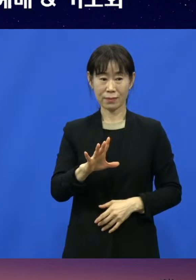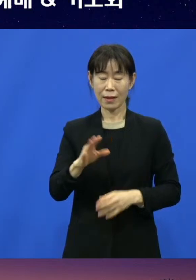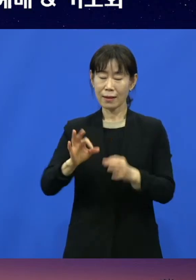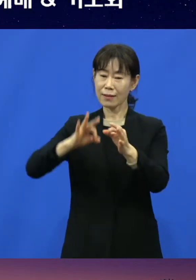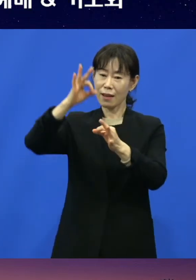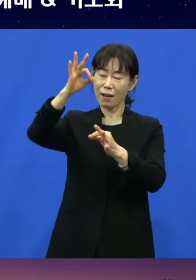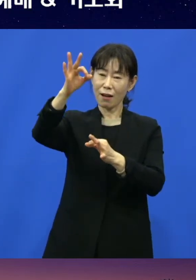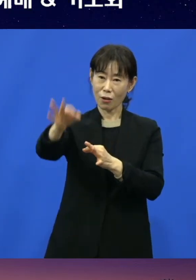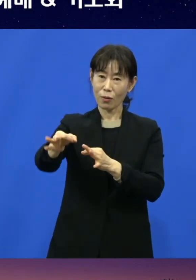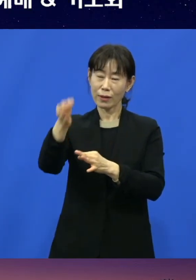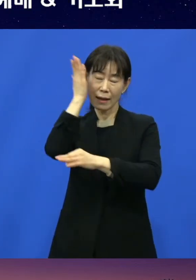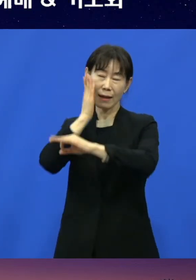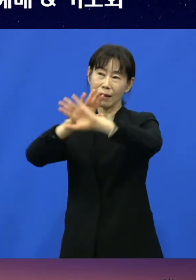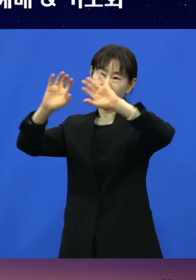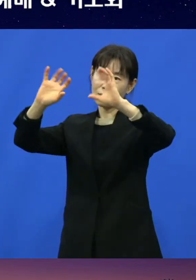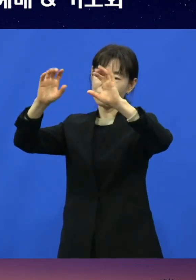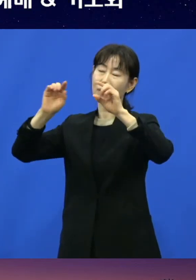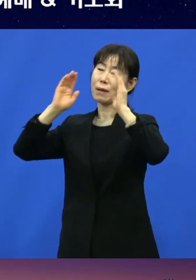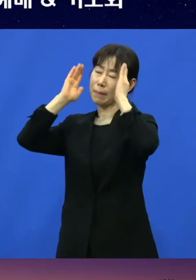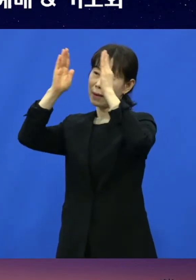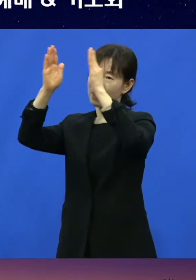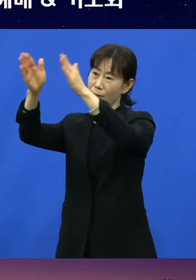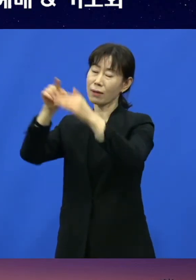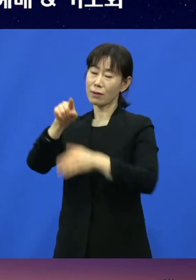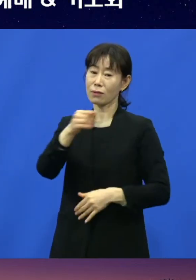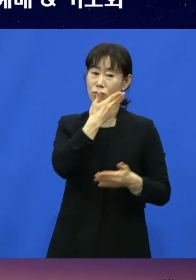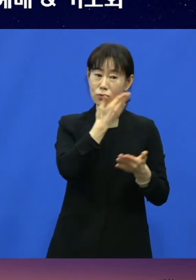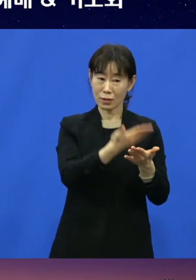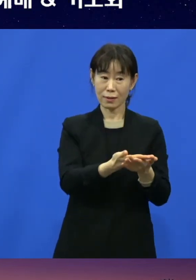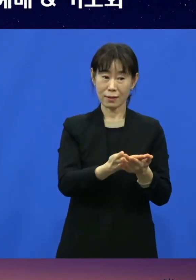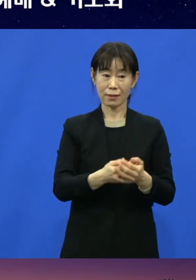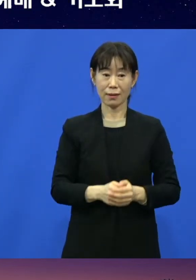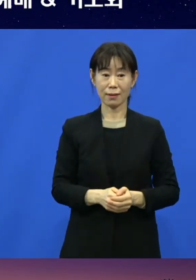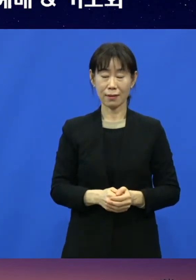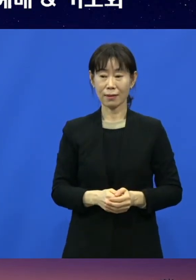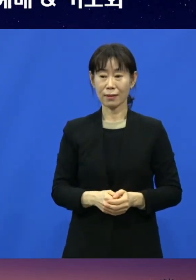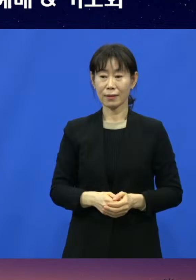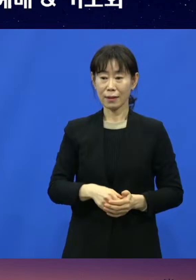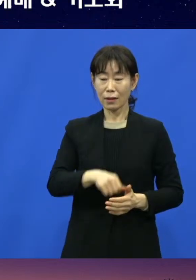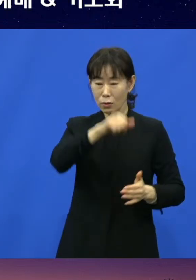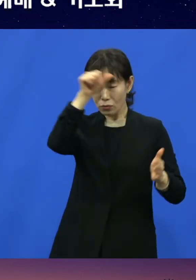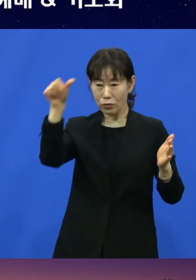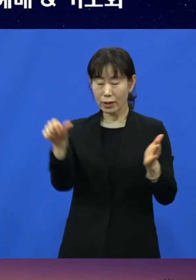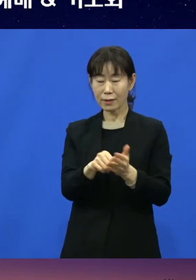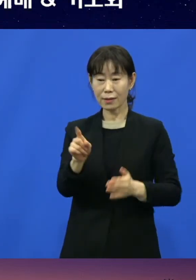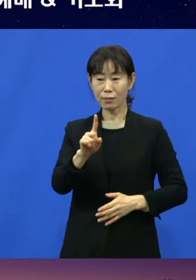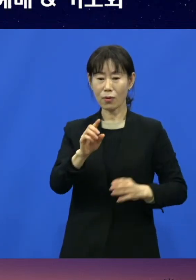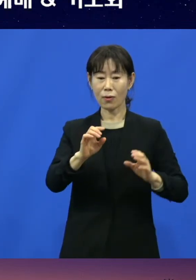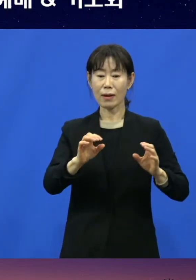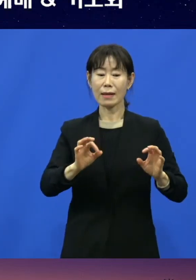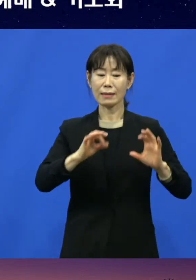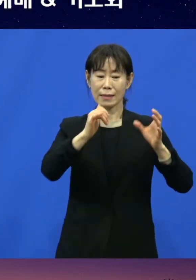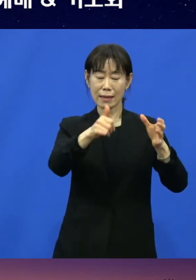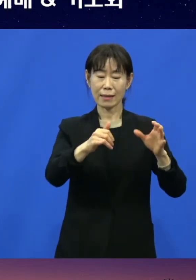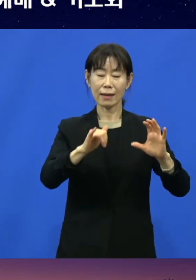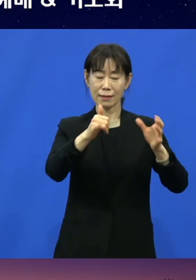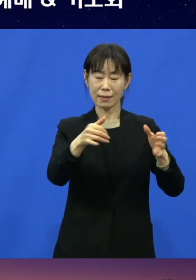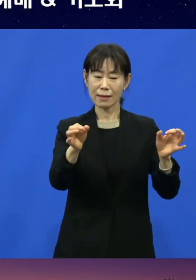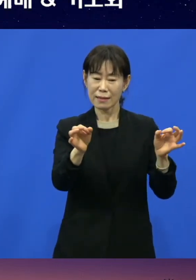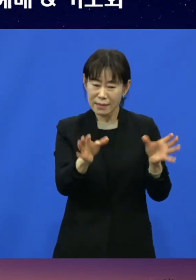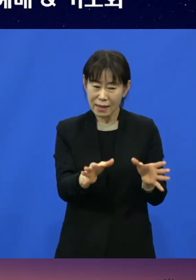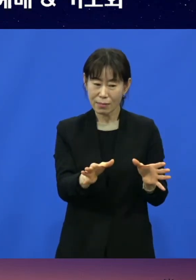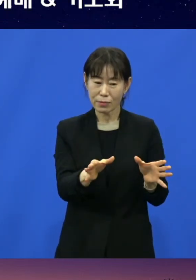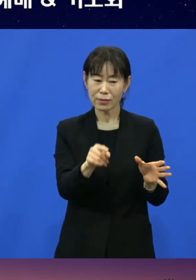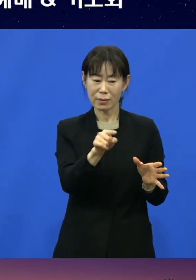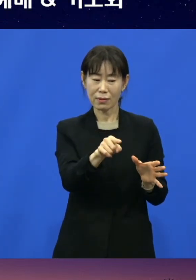영원한 것이에요, 여러분. 쇼트, 아주 짧은 것들을 위해서 우리의 인생을, 여러분, 거기에 내가 내